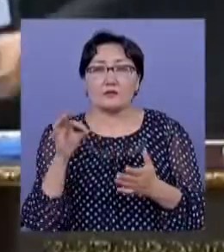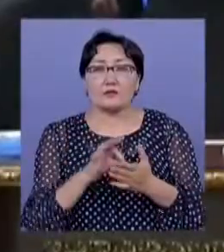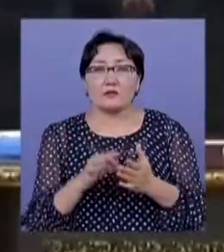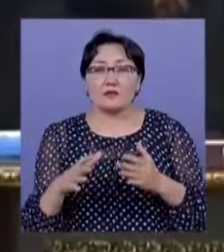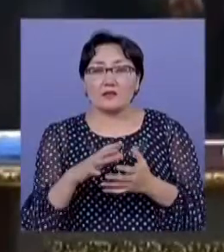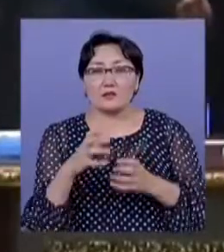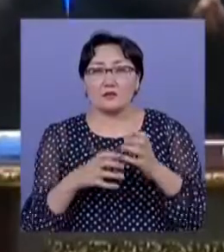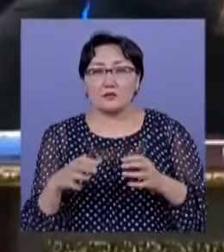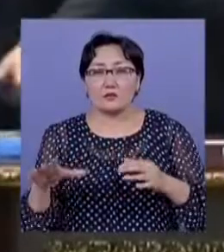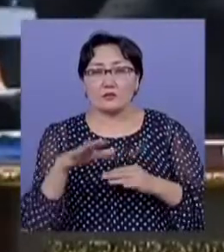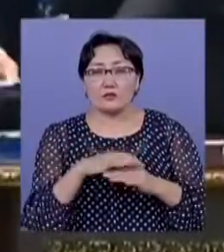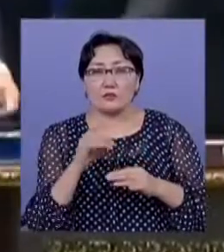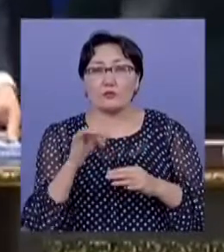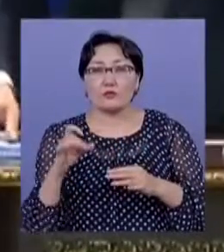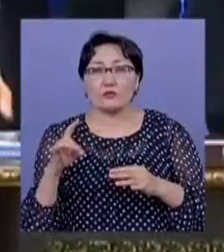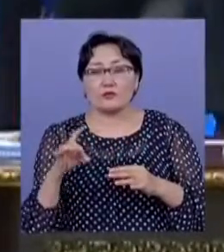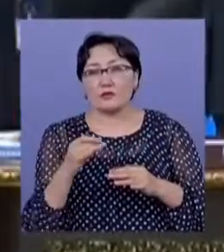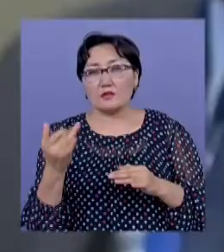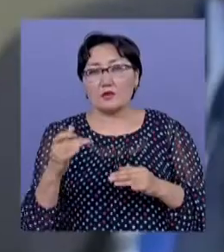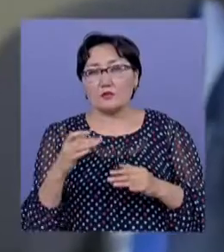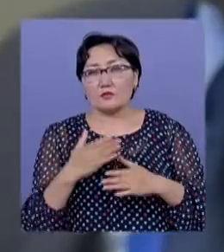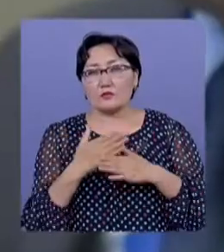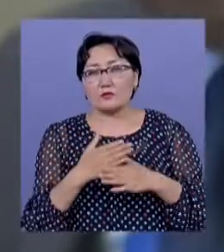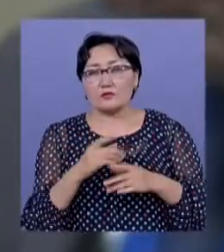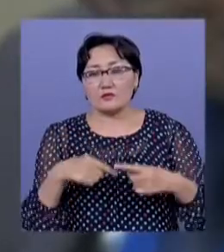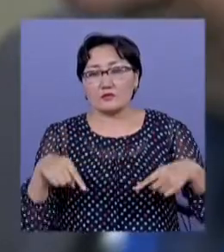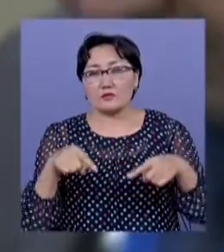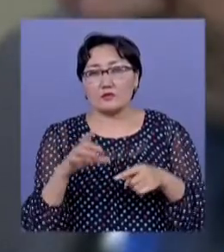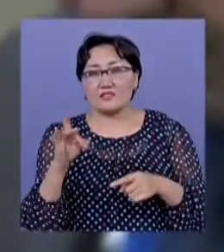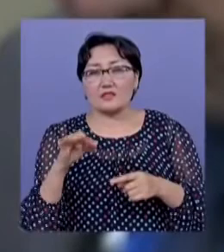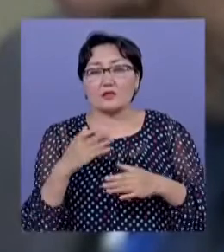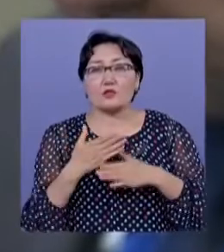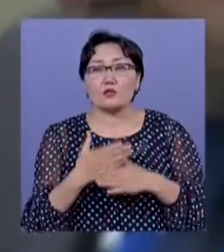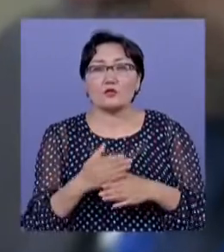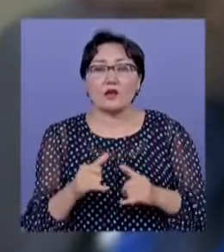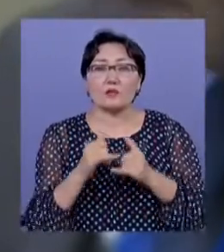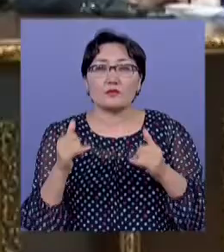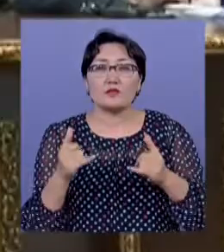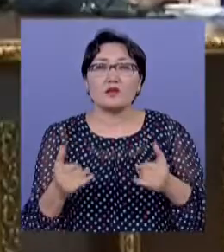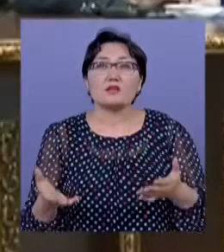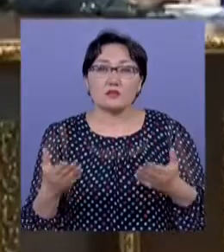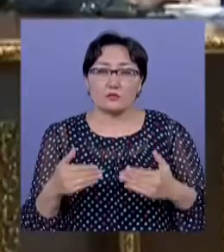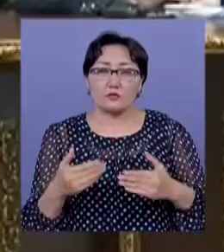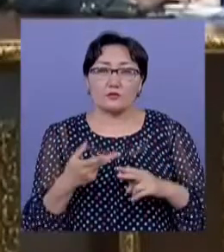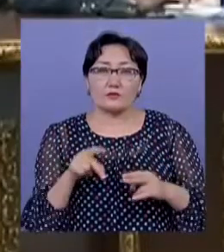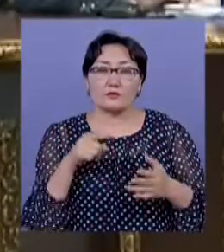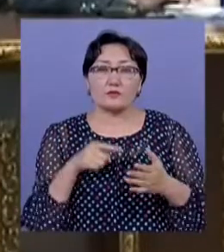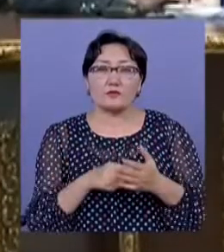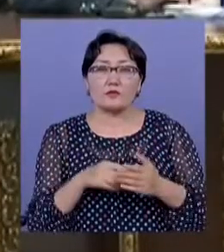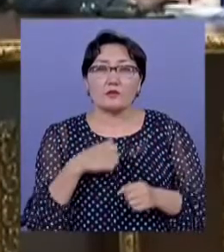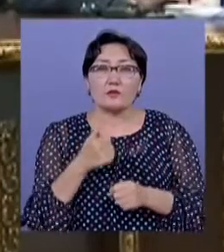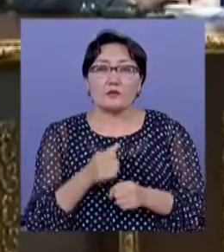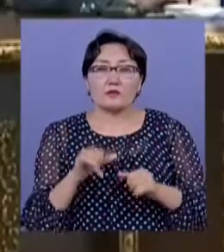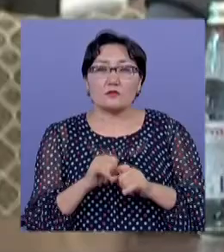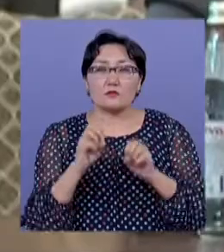қауымдастықты Біріккен ұлттар ұйымы мен оның гуманитарлық агенттіктерін Сирияға көмекті арттыруға шақырған. Мәселен, негізгі